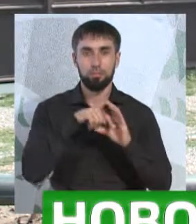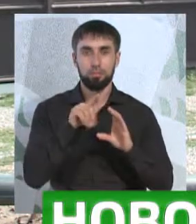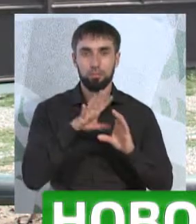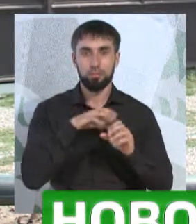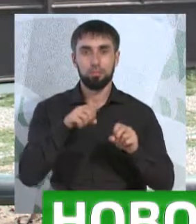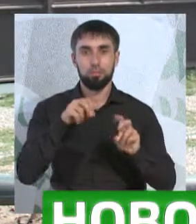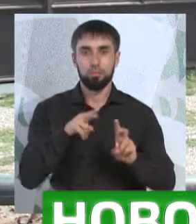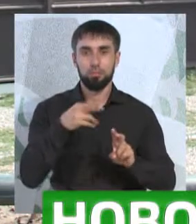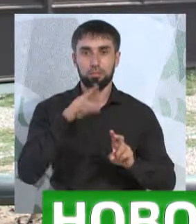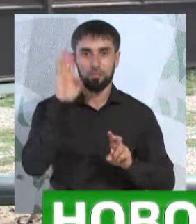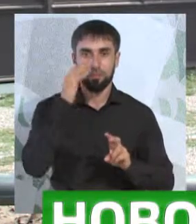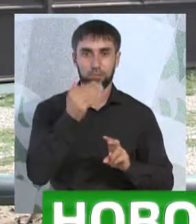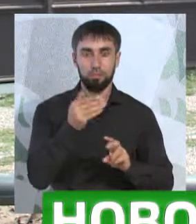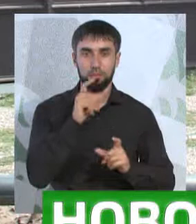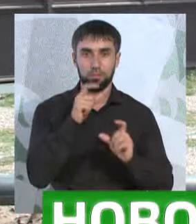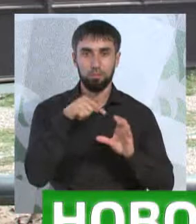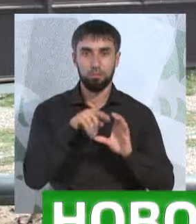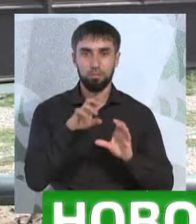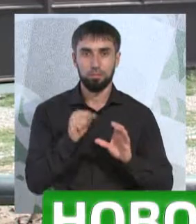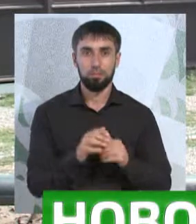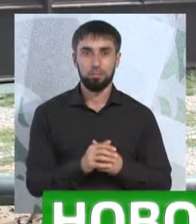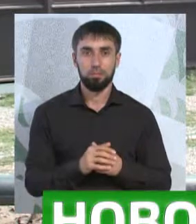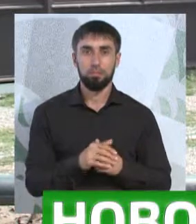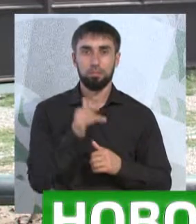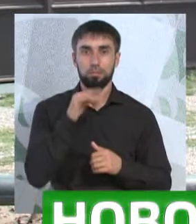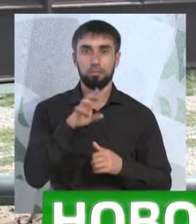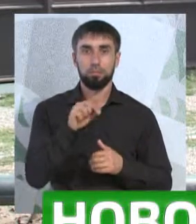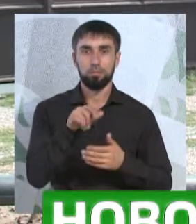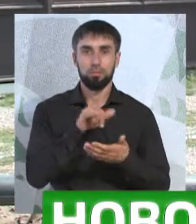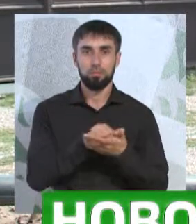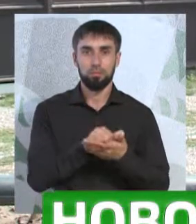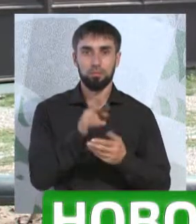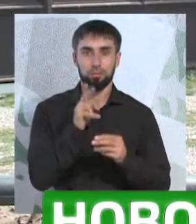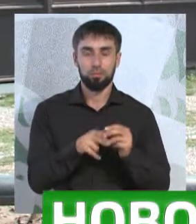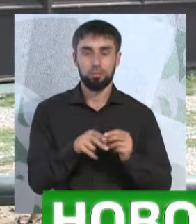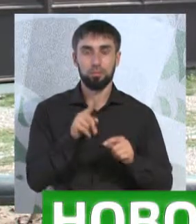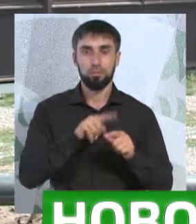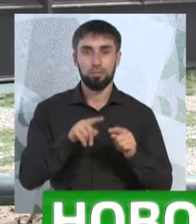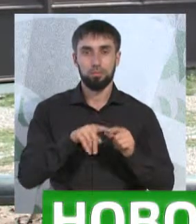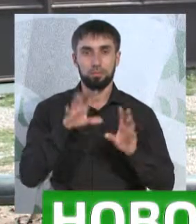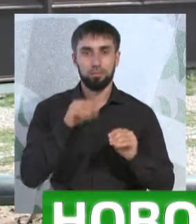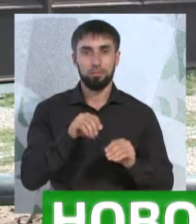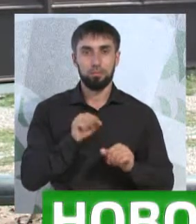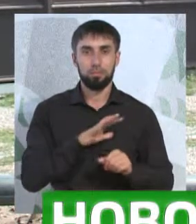специальный сплав для воды, для питьевой воды. После того, как эту трубу мы положим, скорее всего, да, по этой